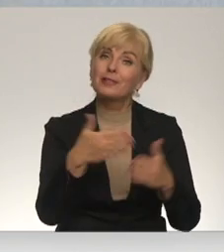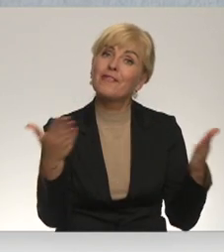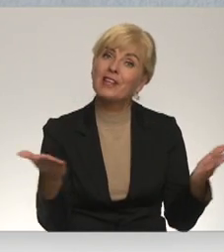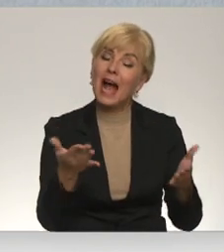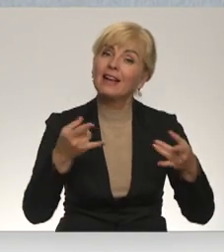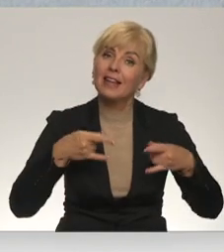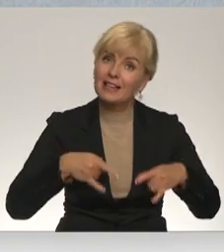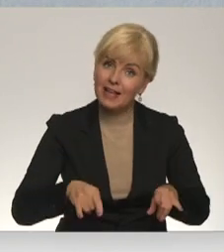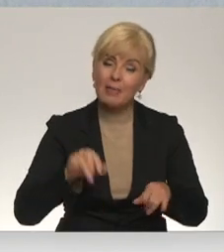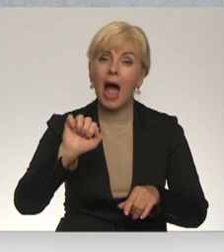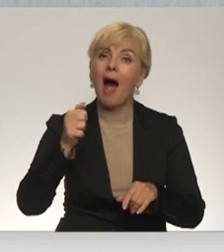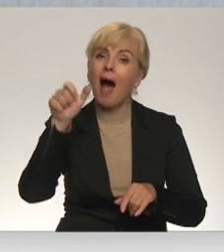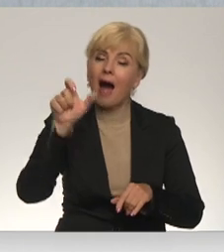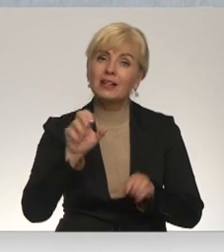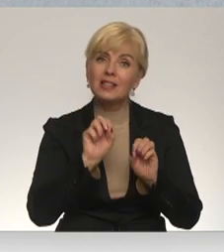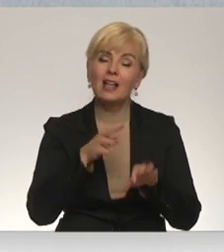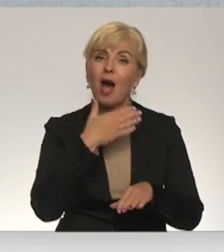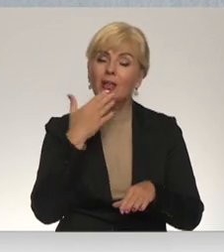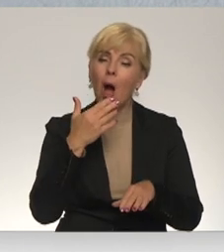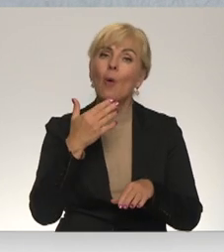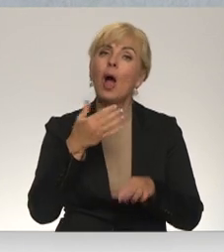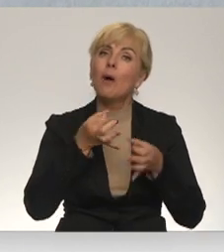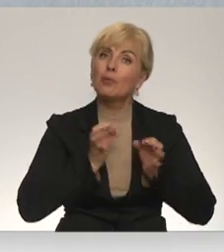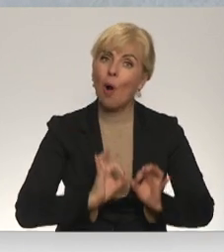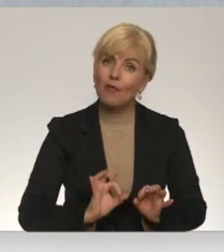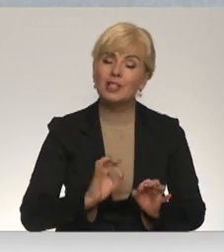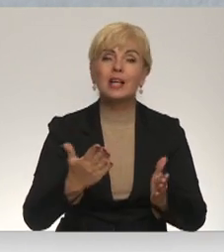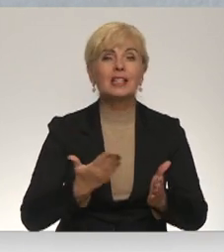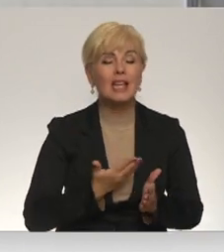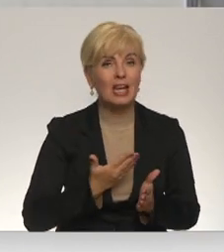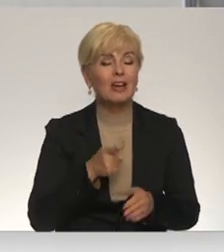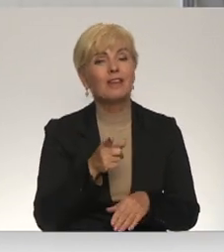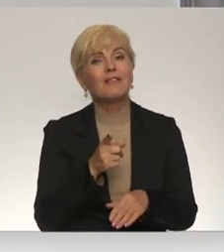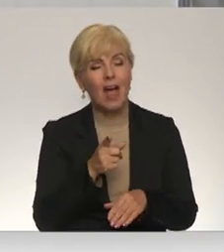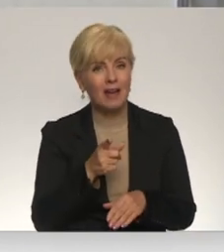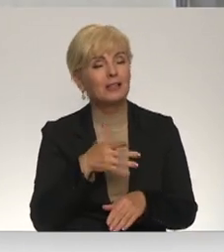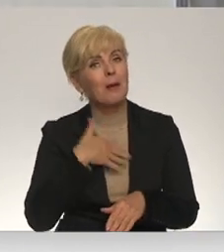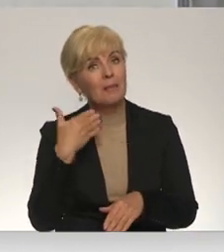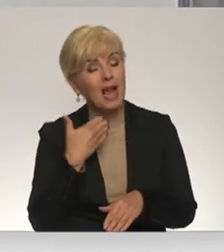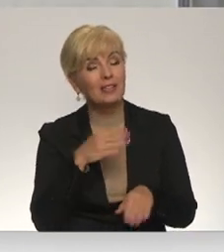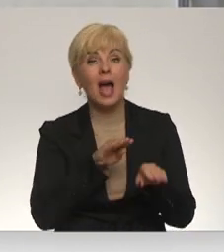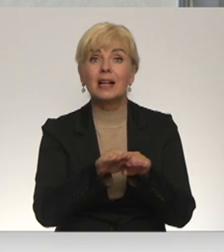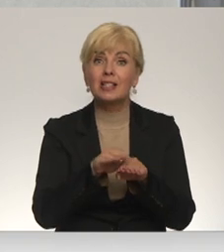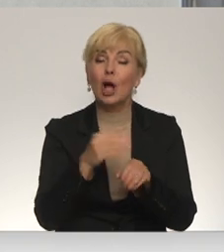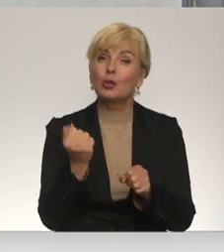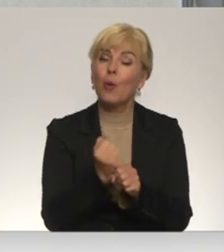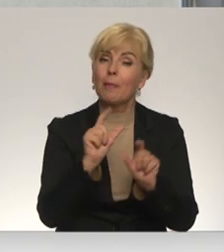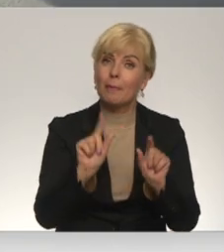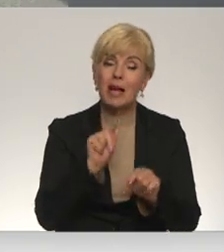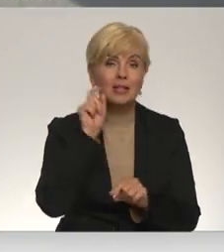dzemdībās. Agnese atzīst, ka vecmāte nav tikai profesija, bet gan dzīves aicinājums, un priecājas, ka, lai arī salīdzinoši maz, tomēr